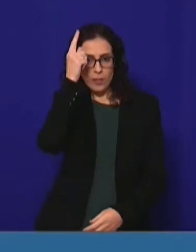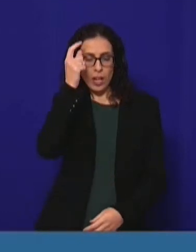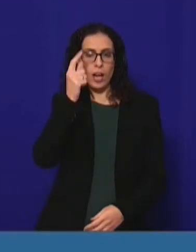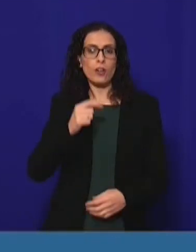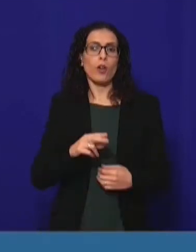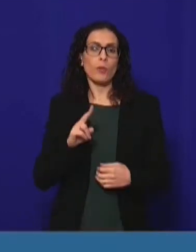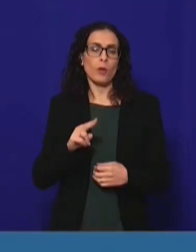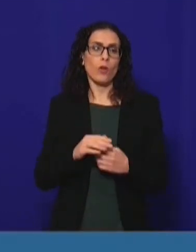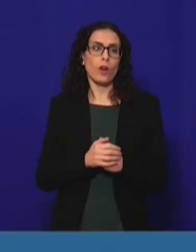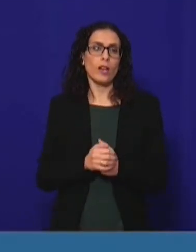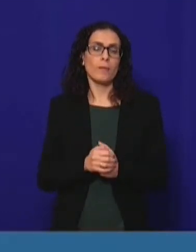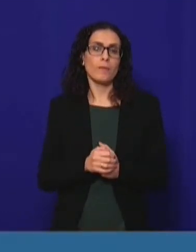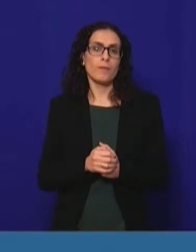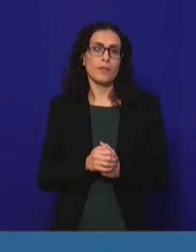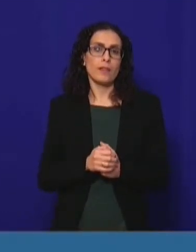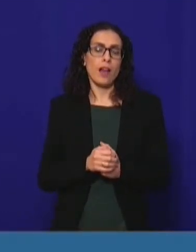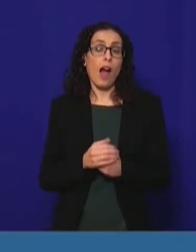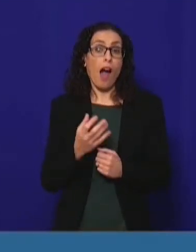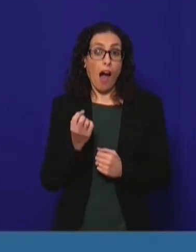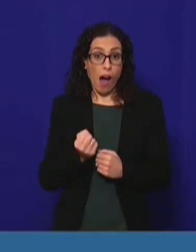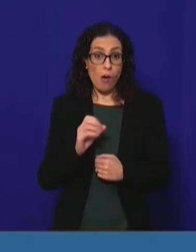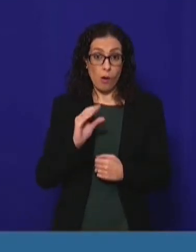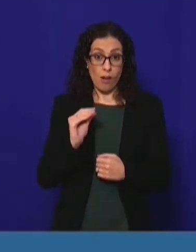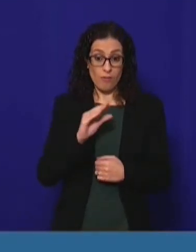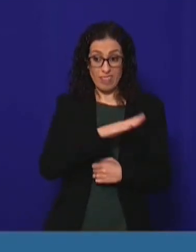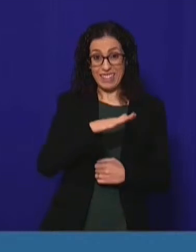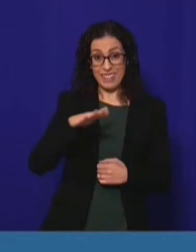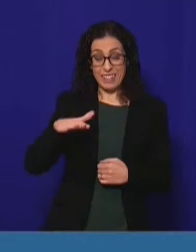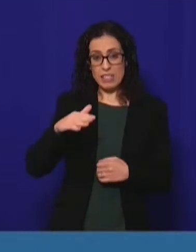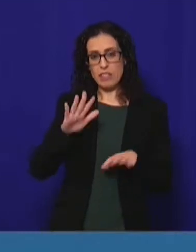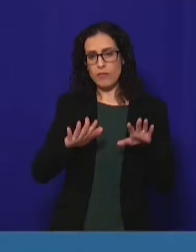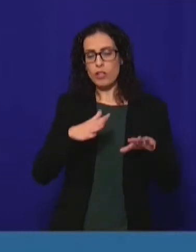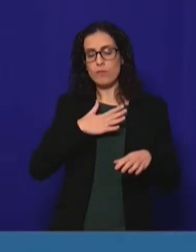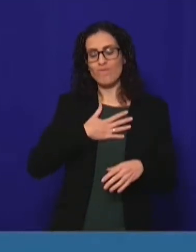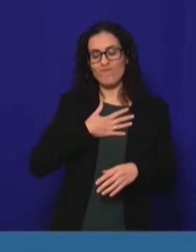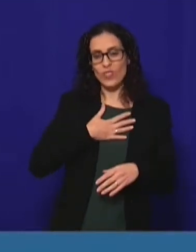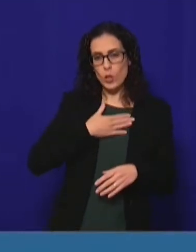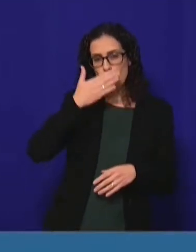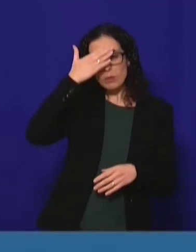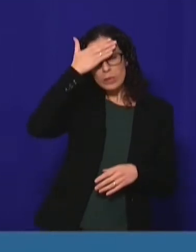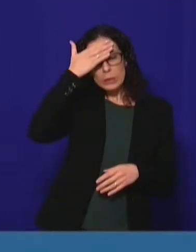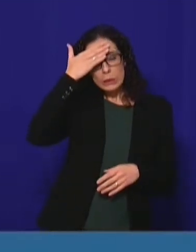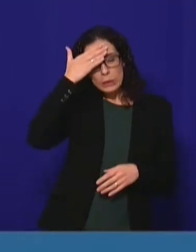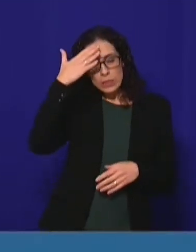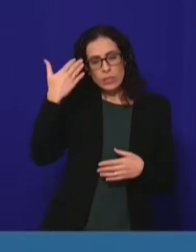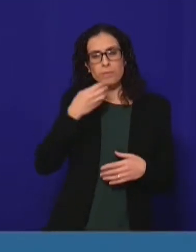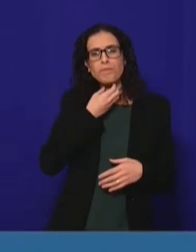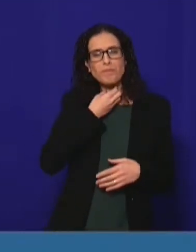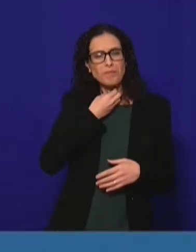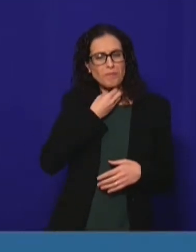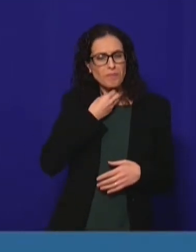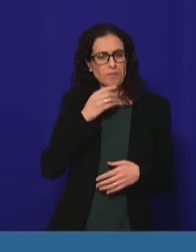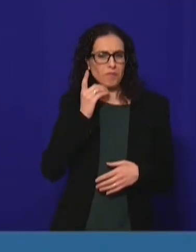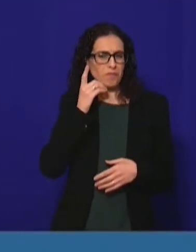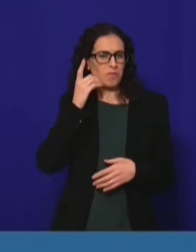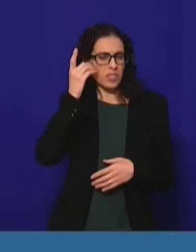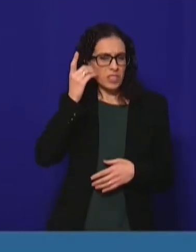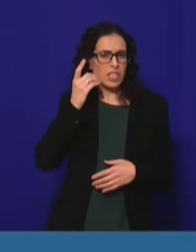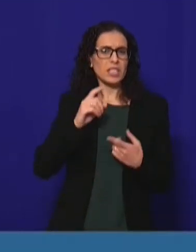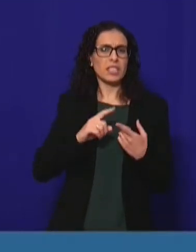li bħalissa naf li ħafna nies li forsi kollhom id-deni u griżmejhom jiġawhom, sintomi ta'